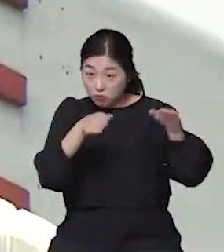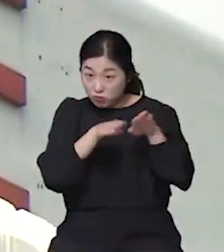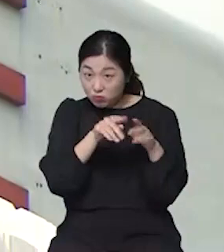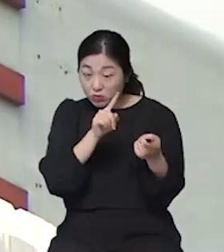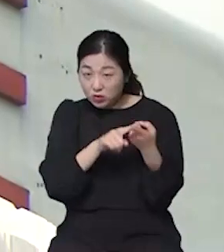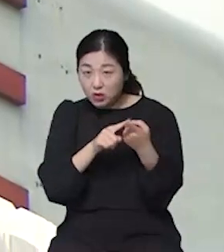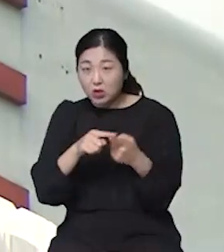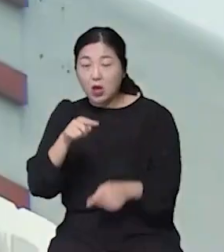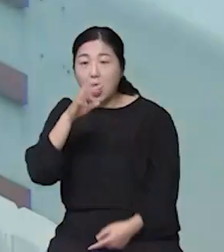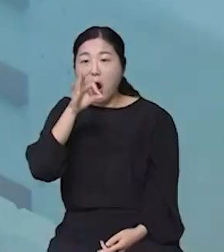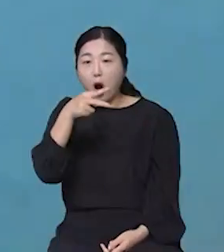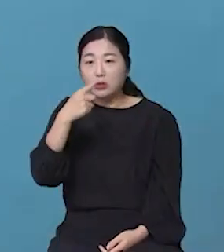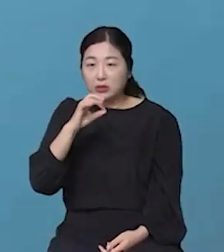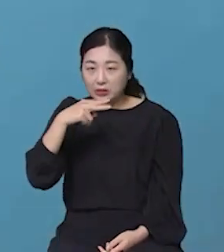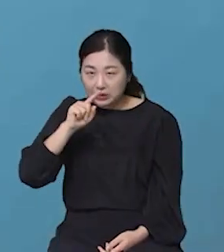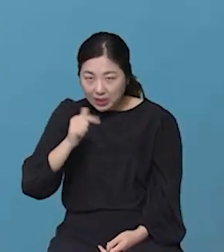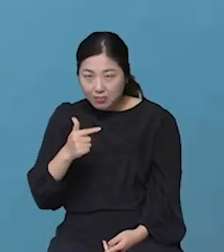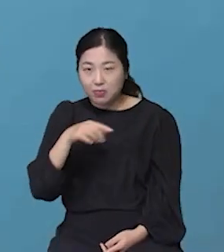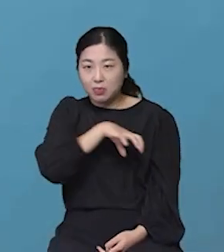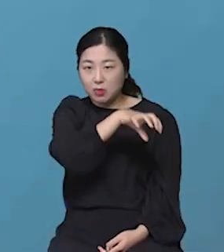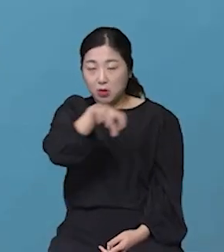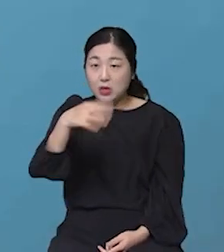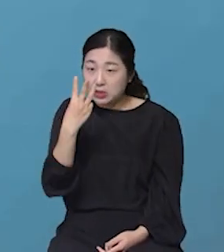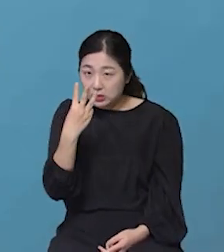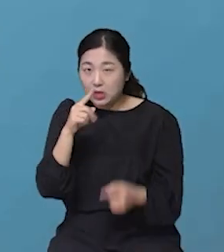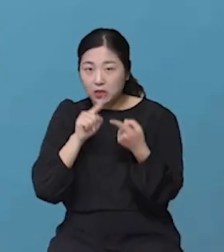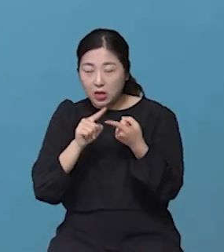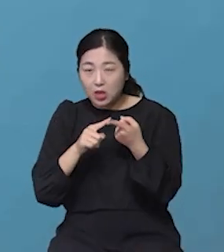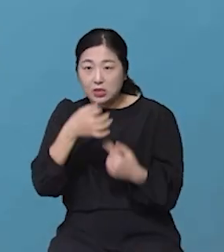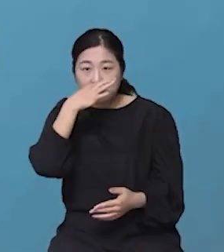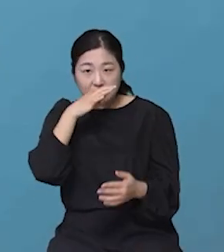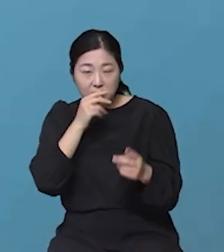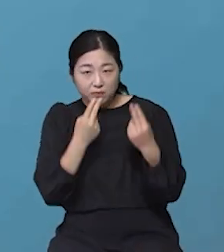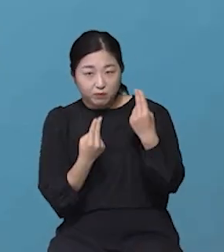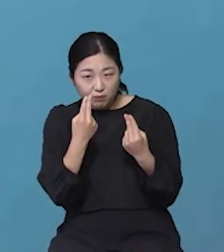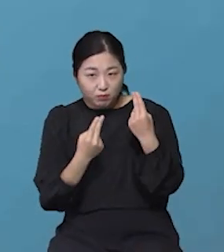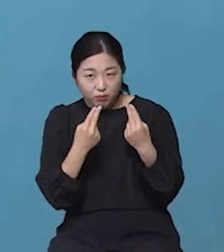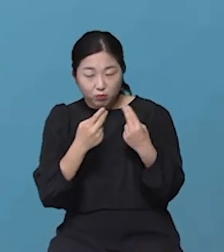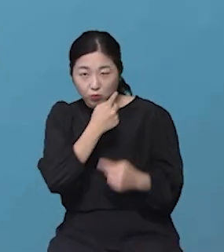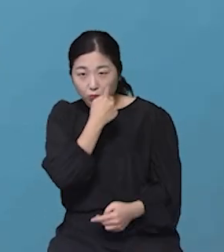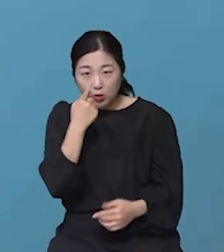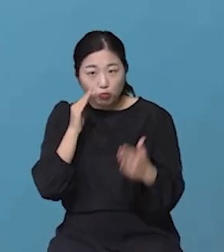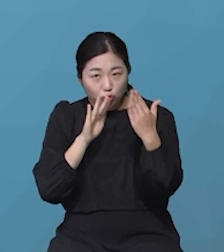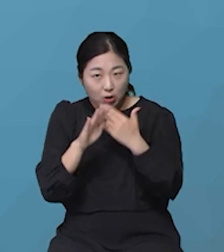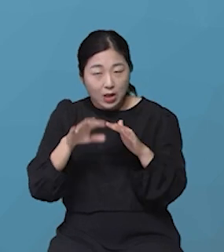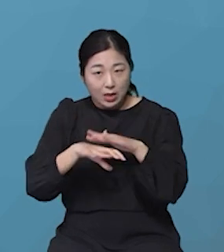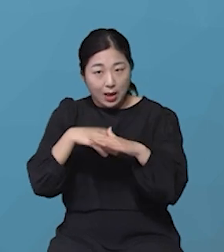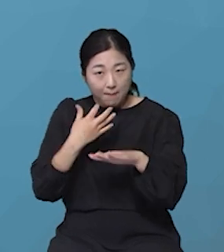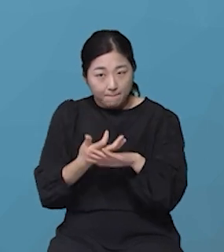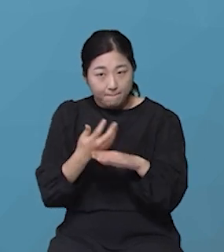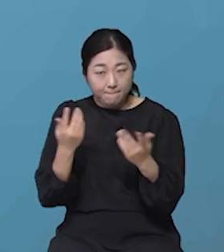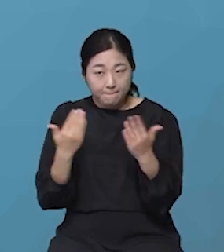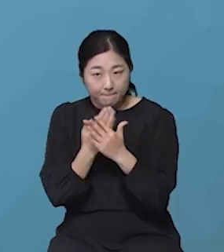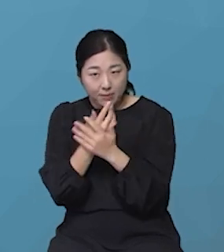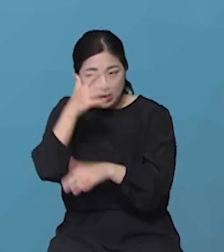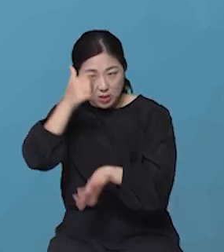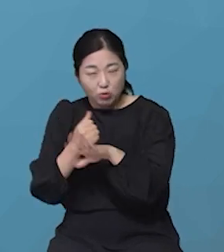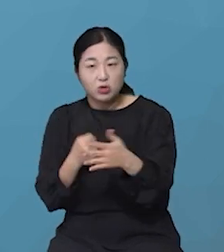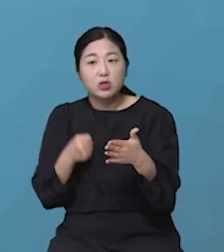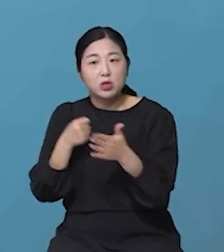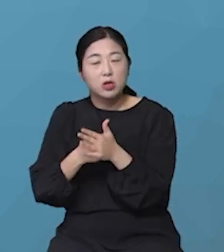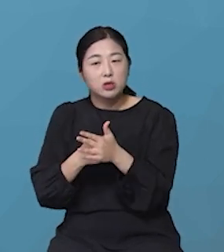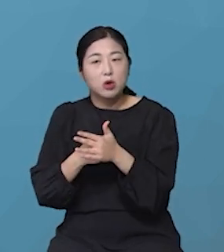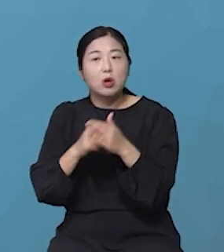칠성 공장과 어등산, 우치공원 세 곳에 대한 수익성 등을 충분히 검토한 뒤 개발 여부 등을 최종 결정해